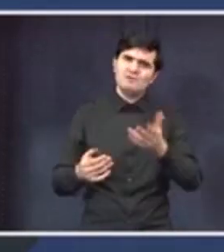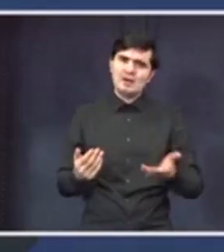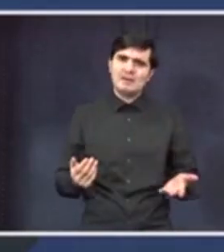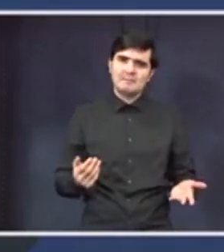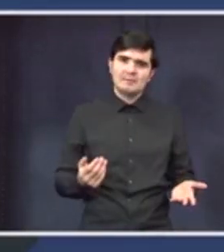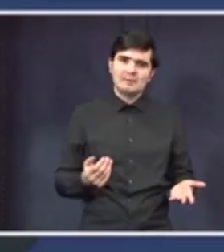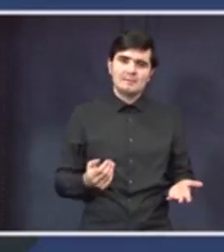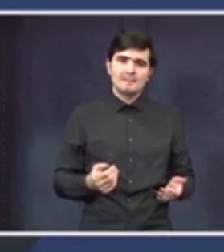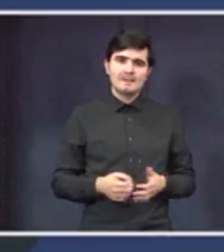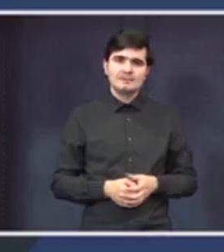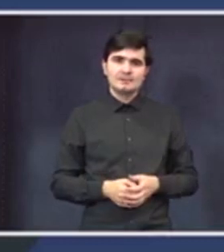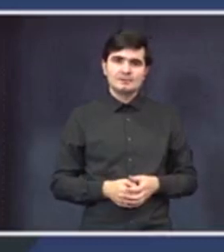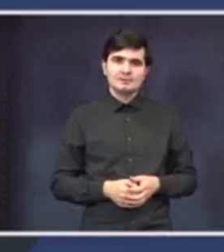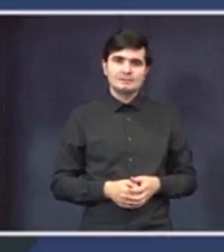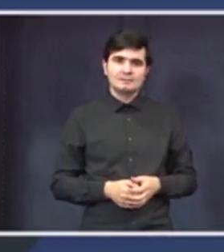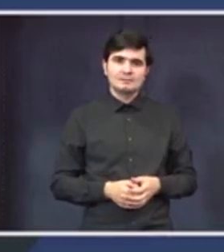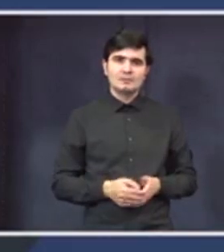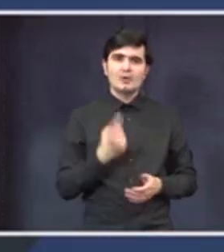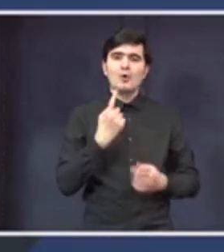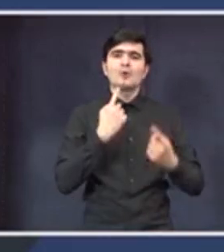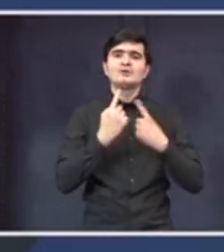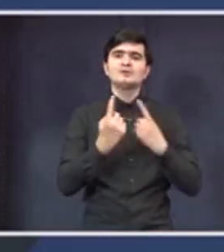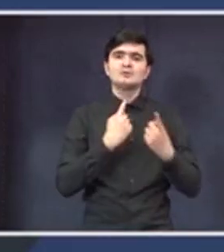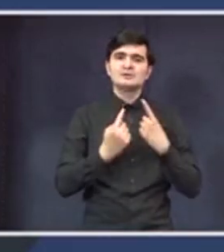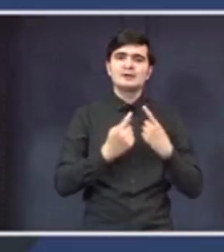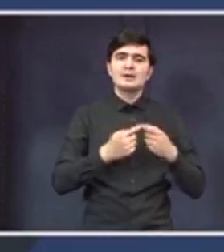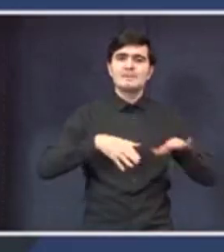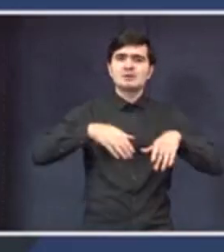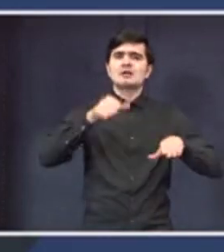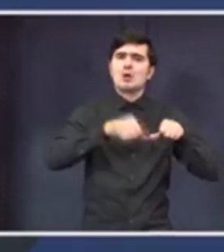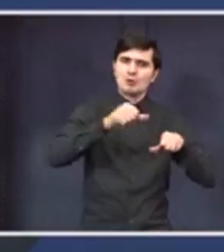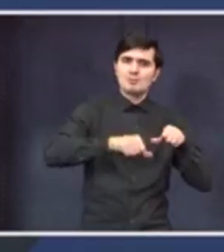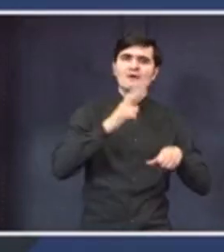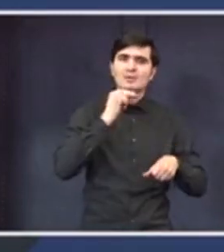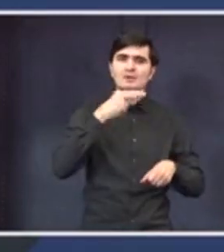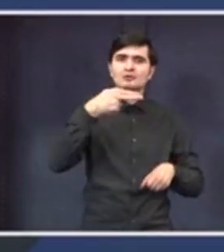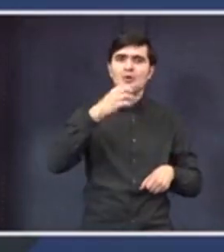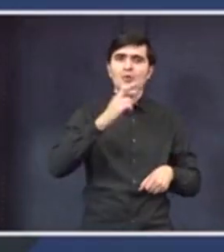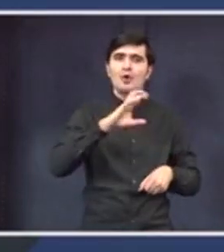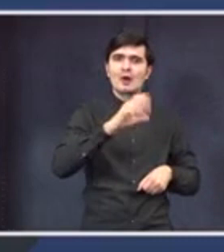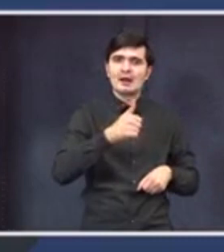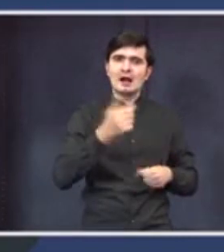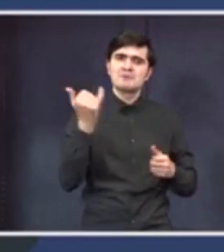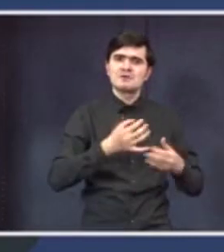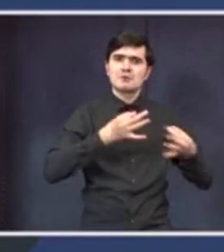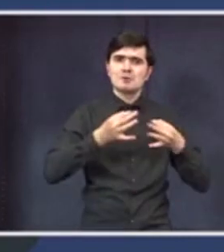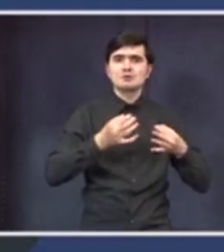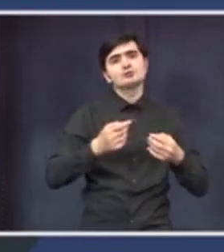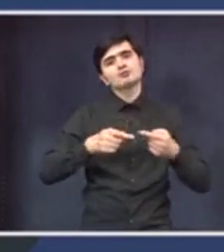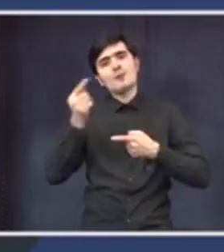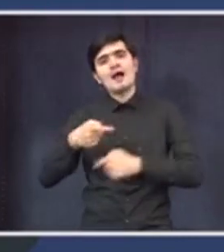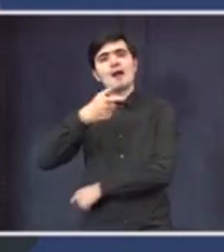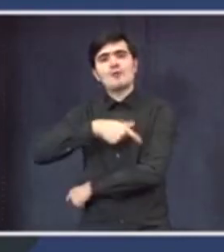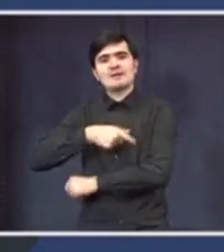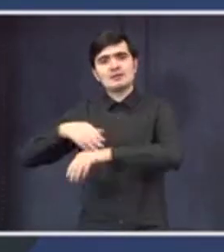cadrul ședinței? Da. Deci, avem o discuție, Ministerul Economiei are o discuție cu sectorul Horeca și vine cu anumite măsuri. Dar în Comitetul Interministerial